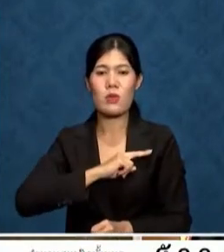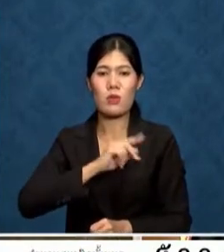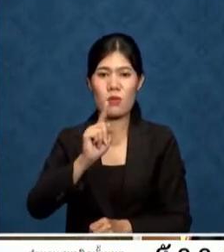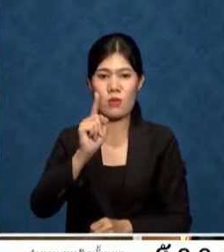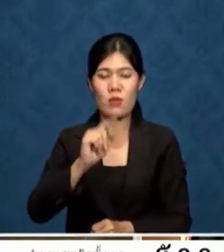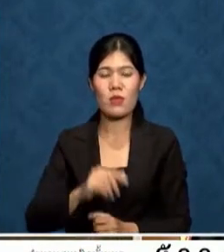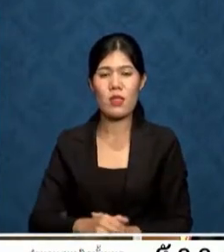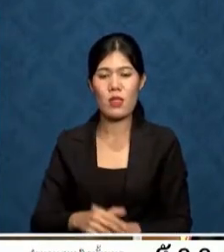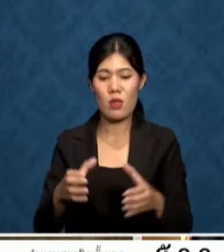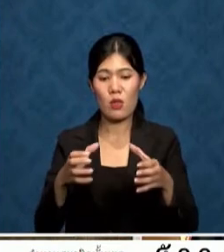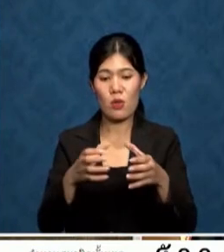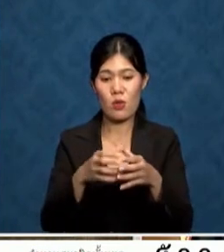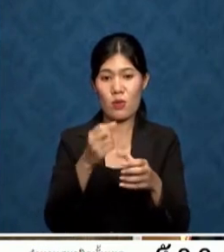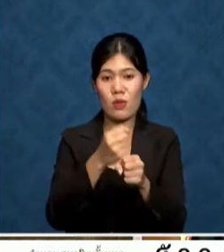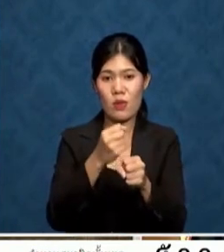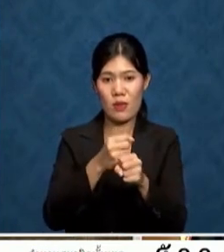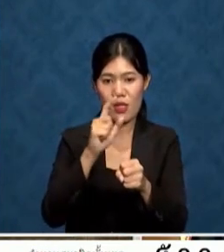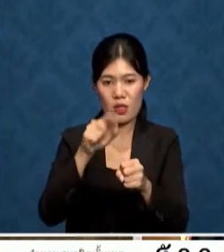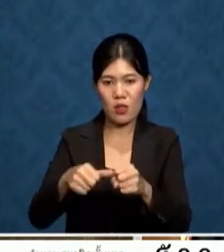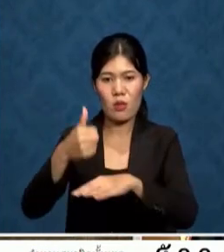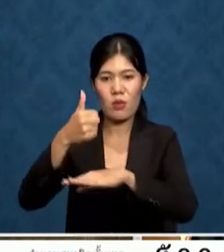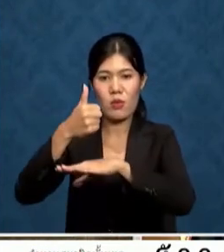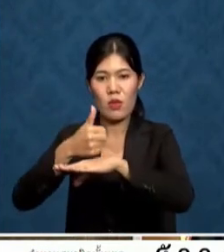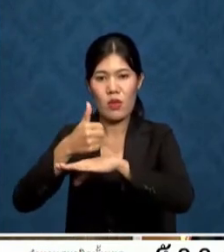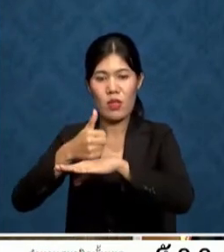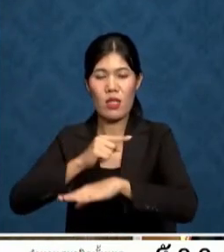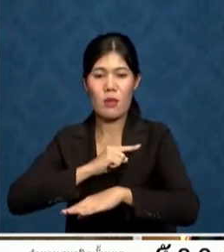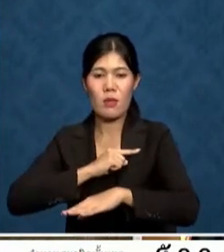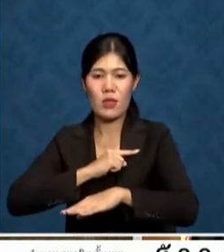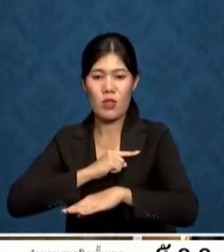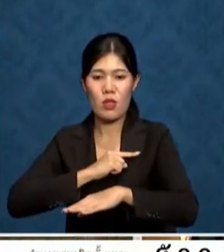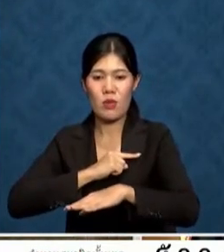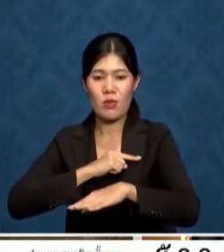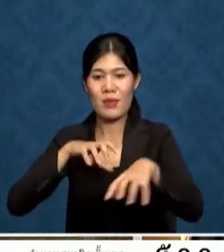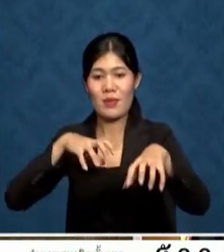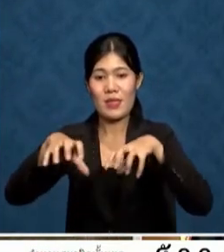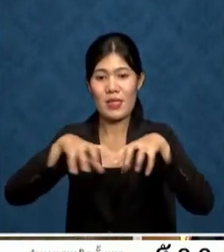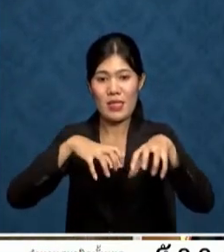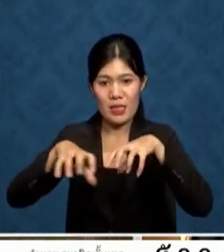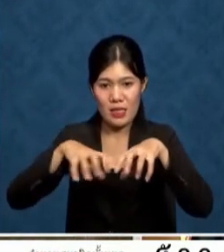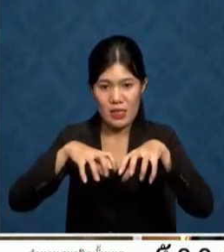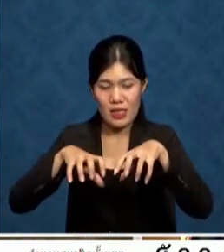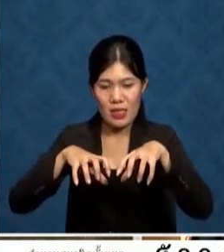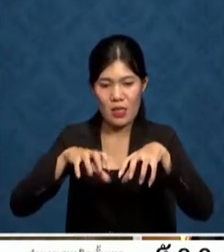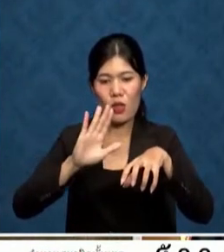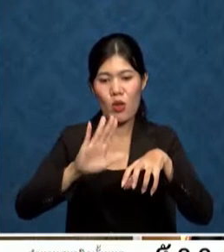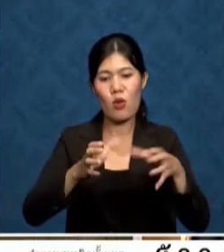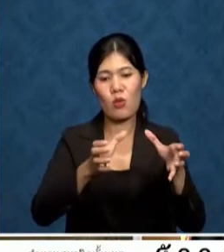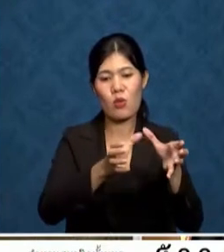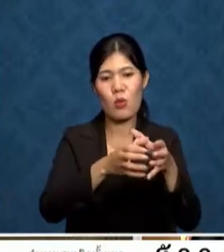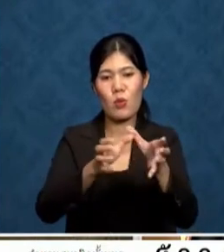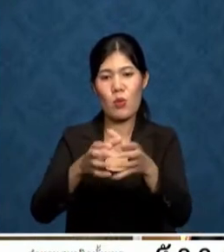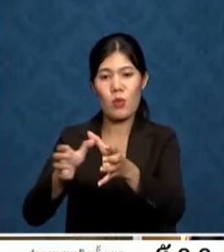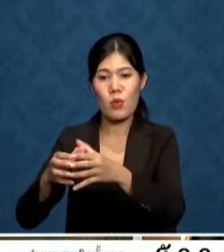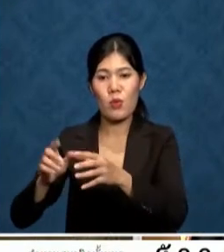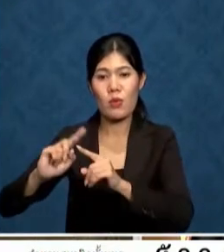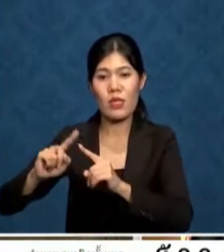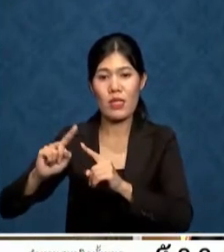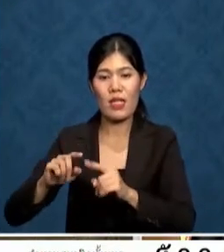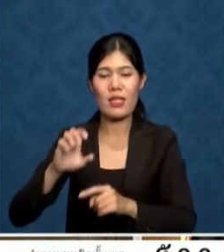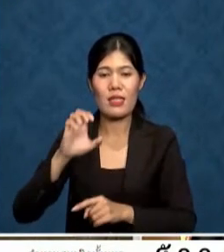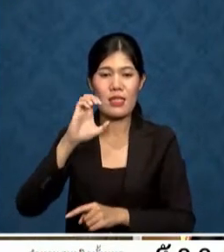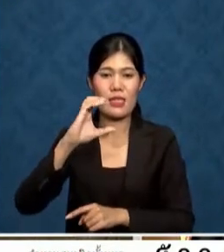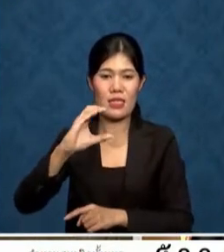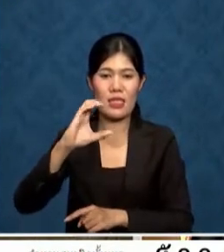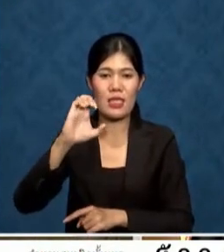มีหน่วยงานมาเป็นเจ้าภาพในเรื่องนี้ที่จะเคลียร์ความลักลั่นในบทบาทของแต่ละหน่วยงานนะครับซึ่งความเห็นผมก็คือ ceaนั่น